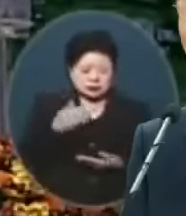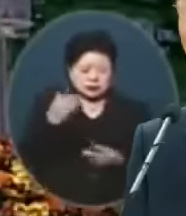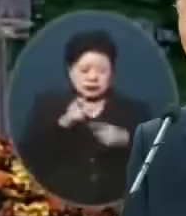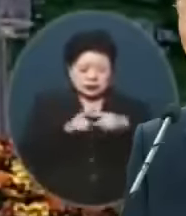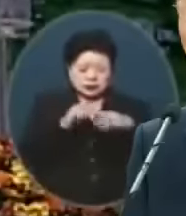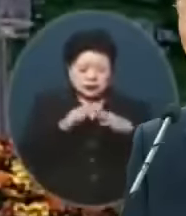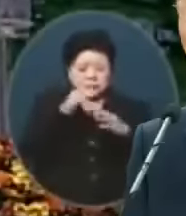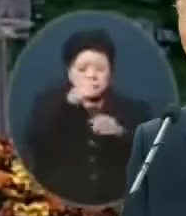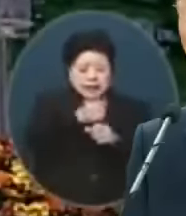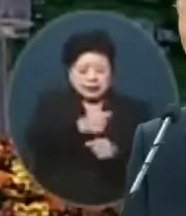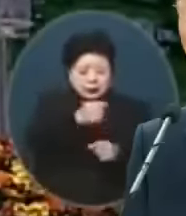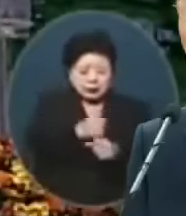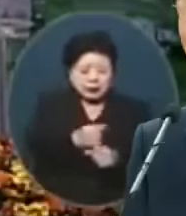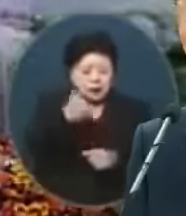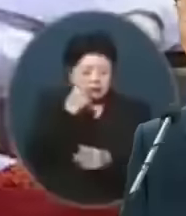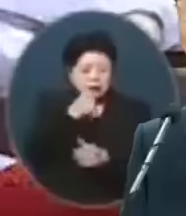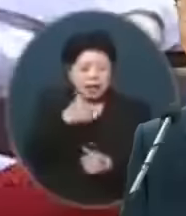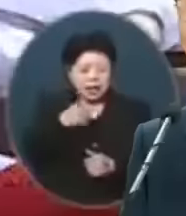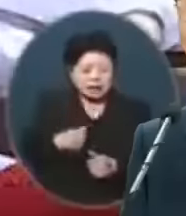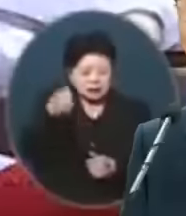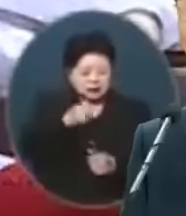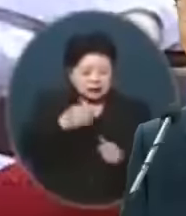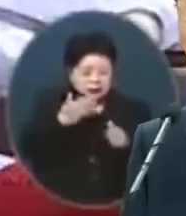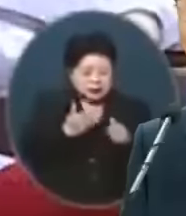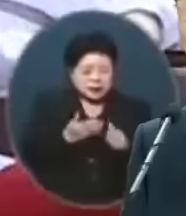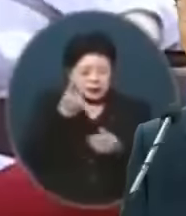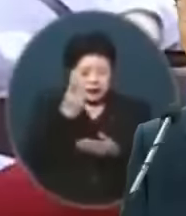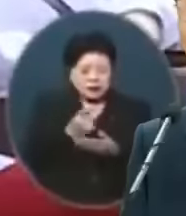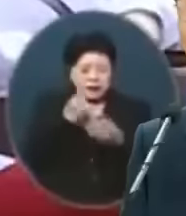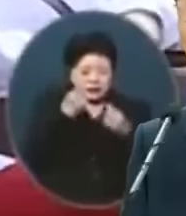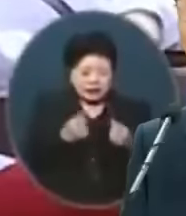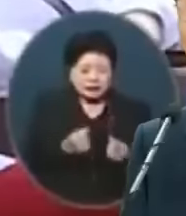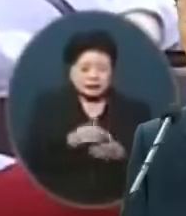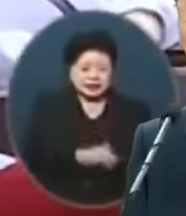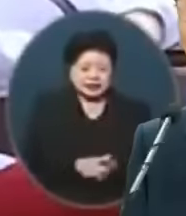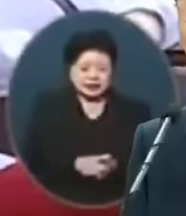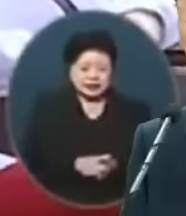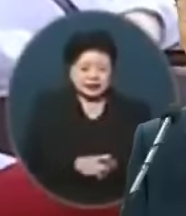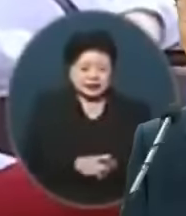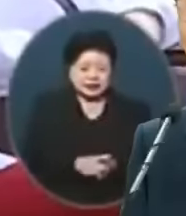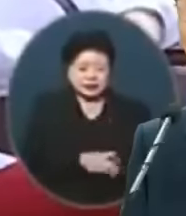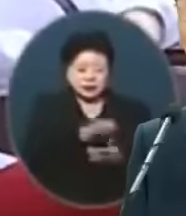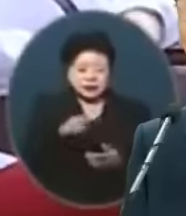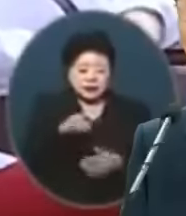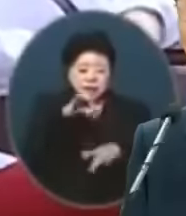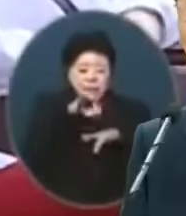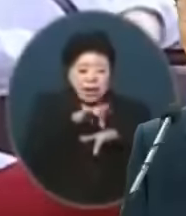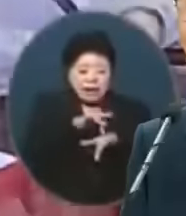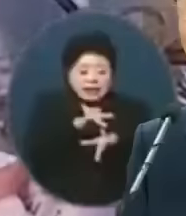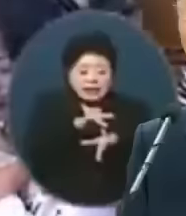삼고 아버지와 아들과 성령이 임하여 계십니다. 우리는 마귀의